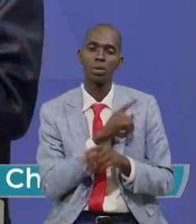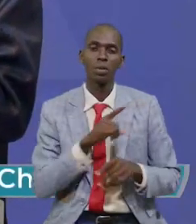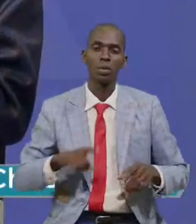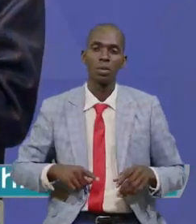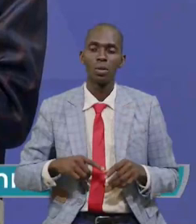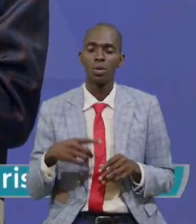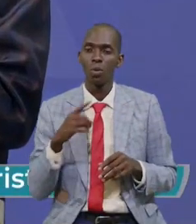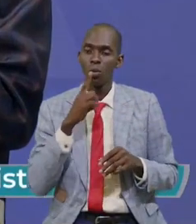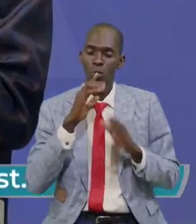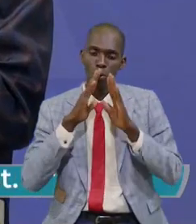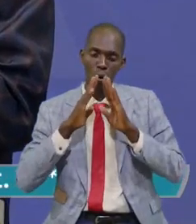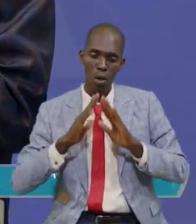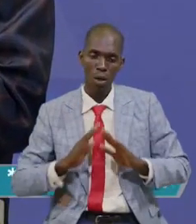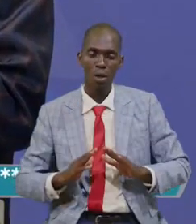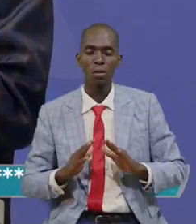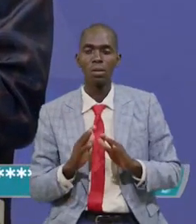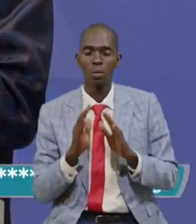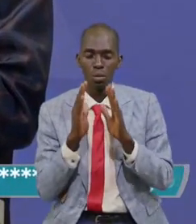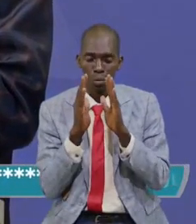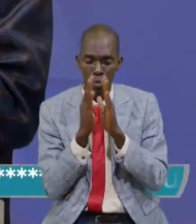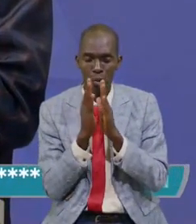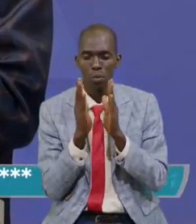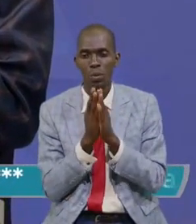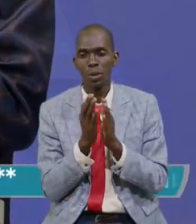Seigneur calmement,